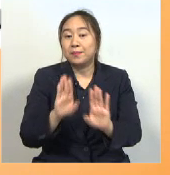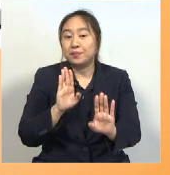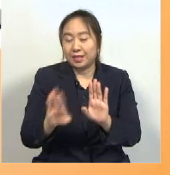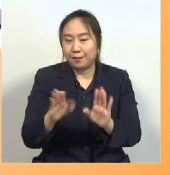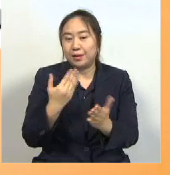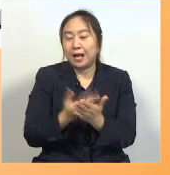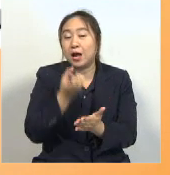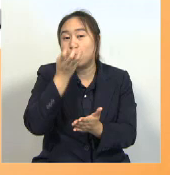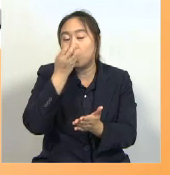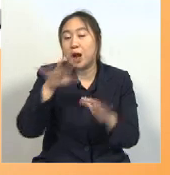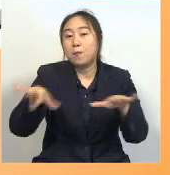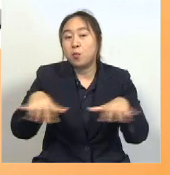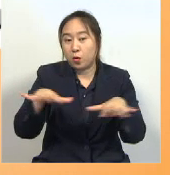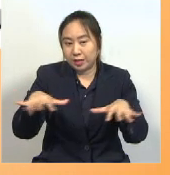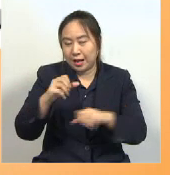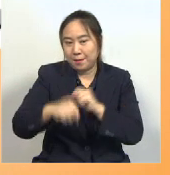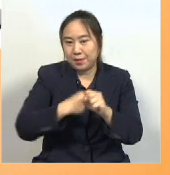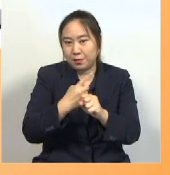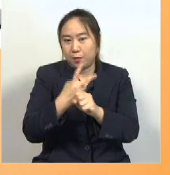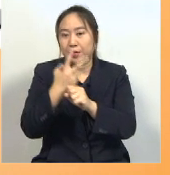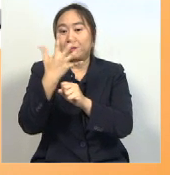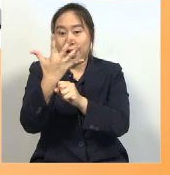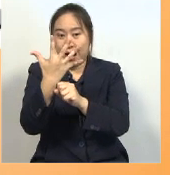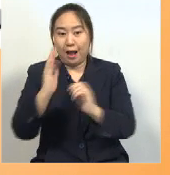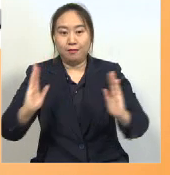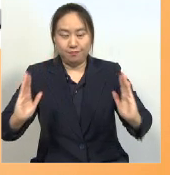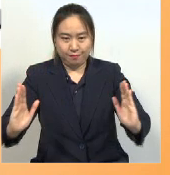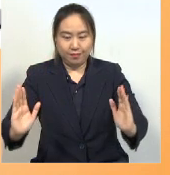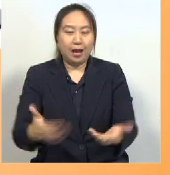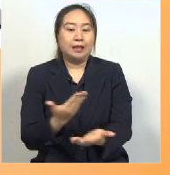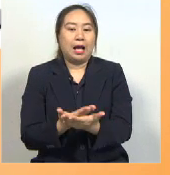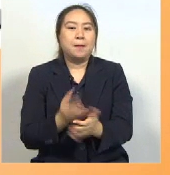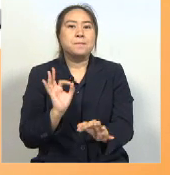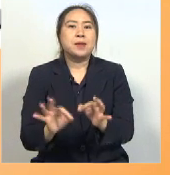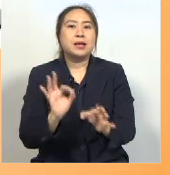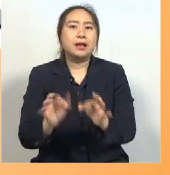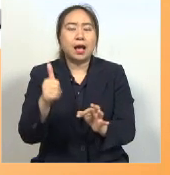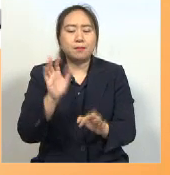อกเบี้ยสินเชื่อปกติในช่วง5ปีแรกจะสามารถประหยัดเงินงวดได้ถึง